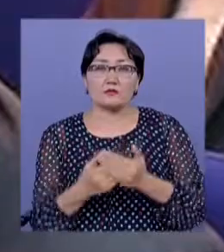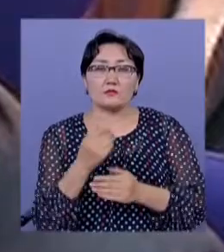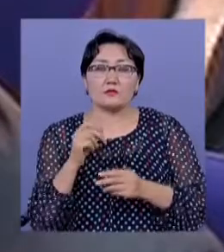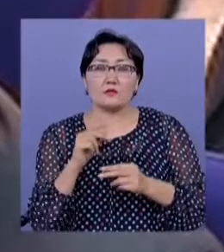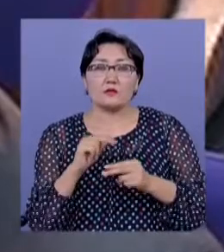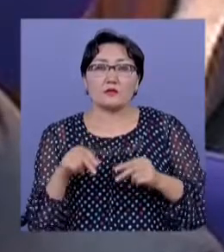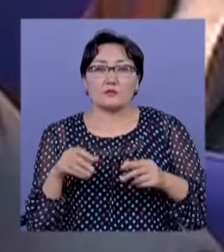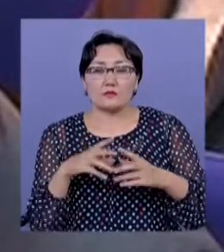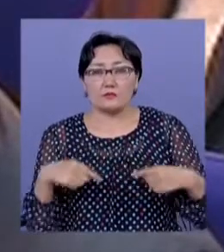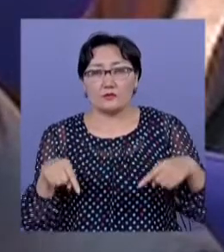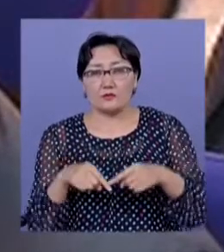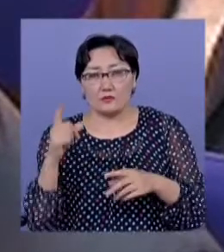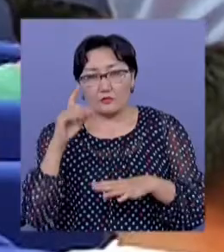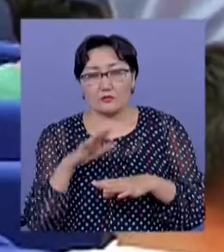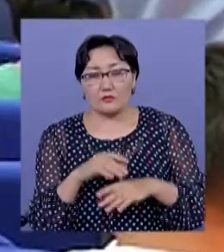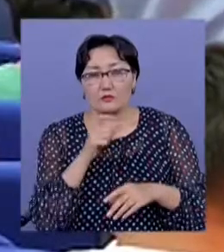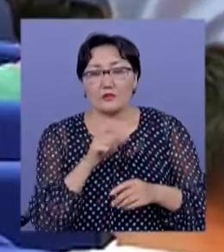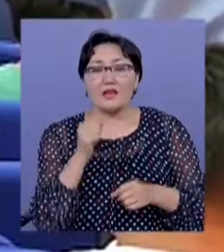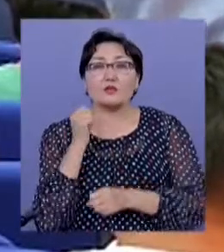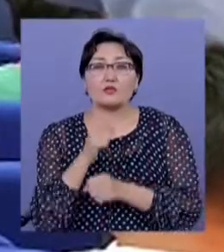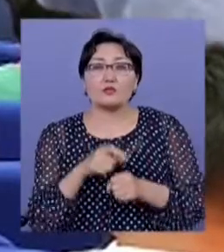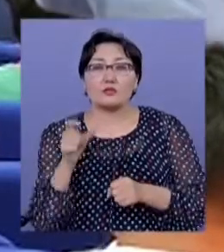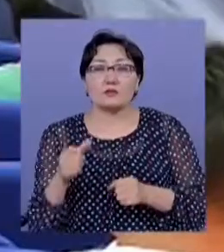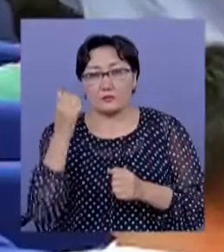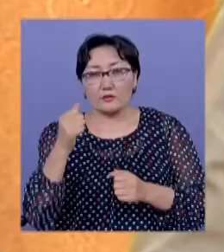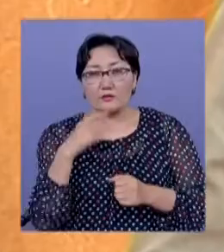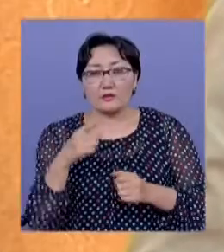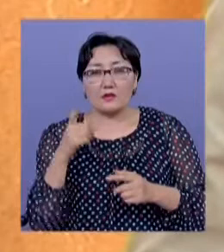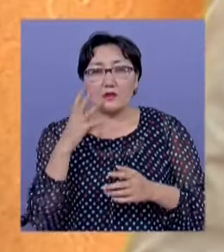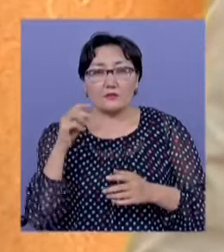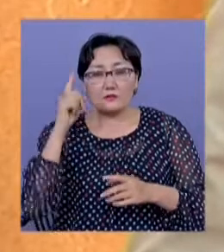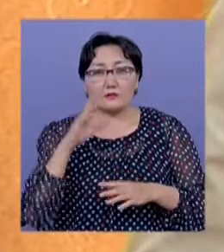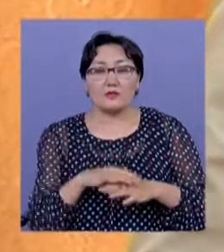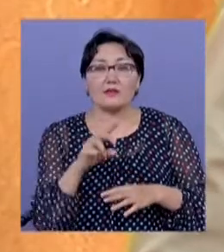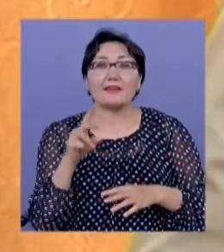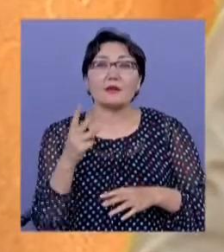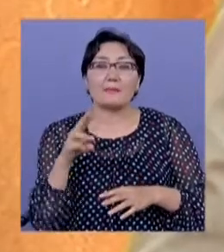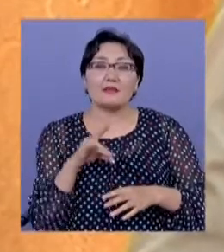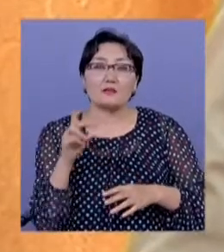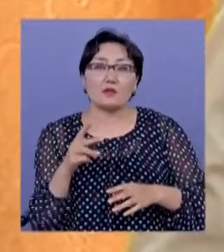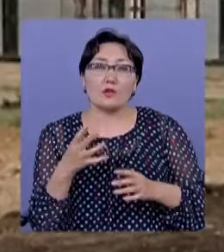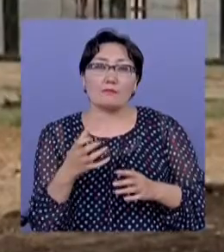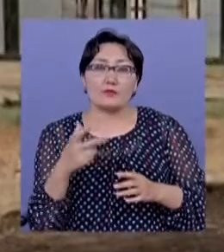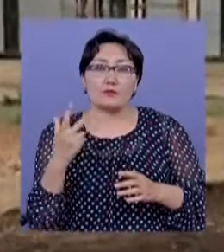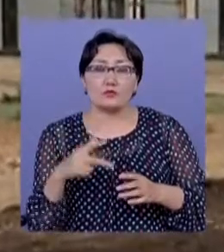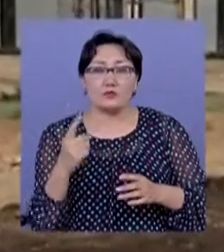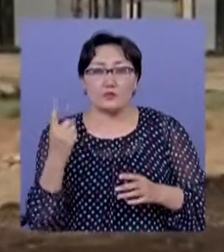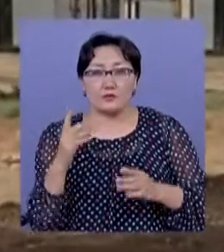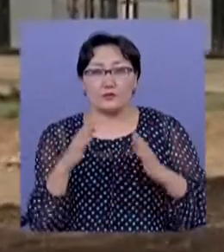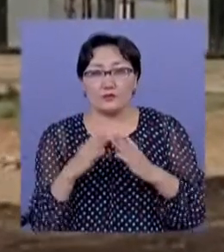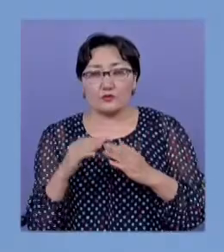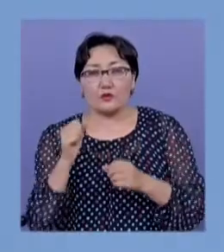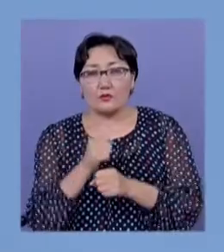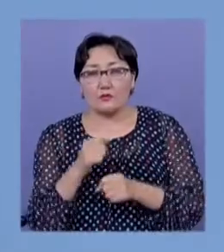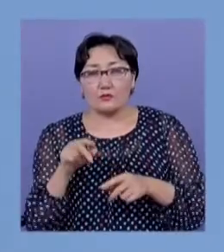атсалысқан ведомство әкімдік пен құрылысшыларға алғыс айтты. Мәселен, Алматы қаласының әкімдігі 2 миллиард теңгеге 531 үйді жөндеп беруді міндет